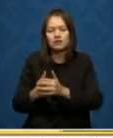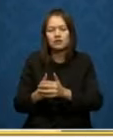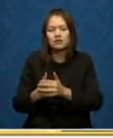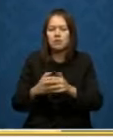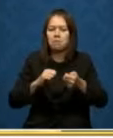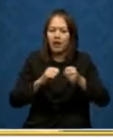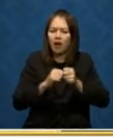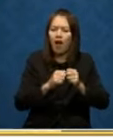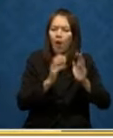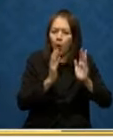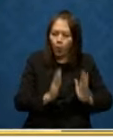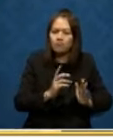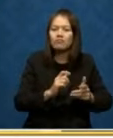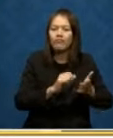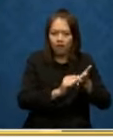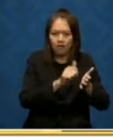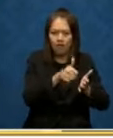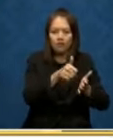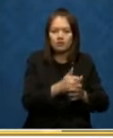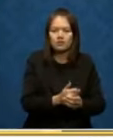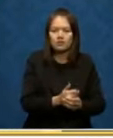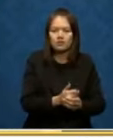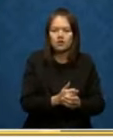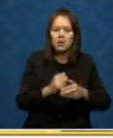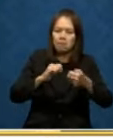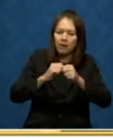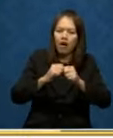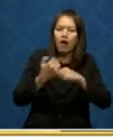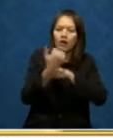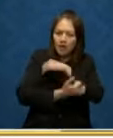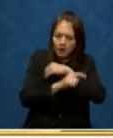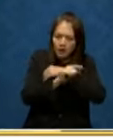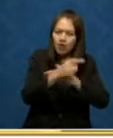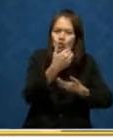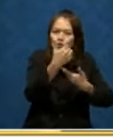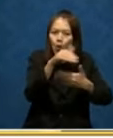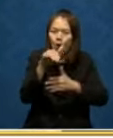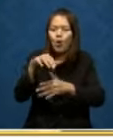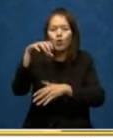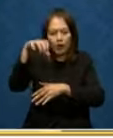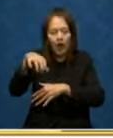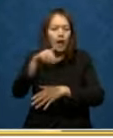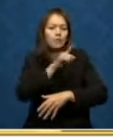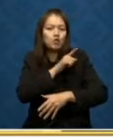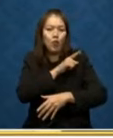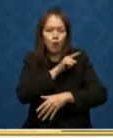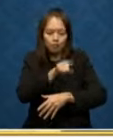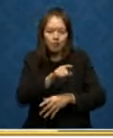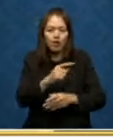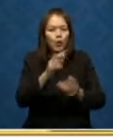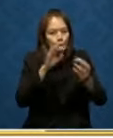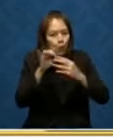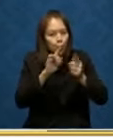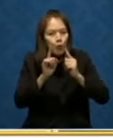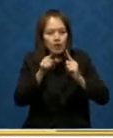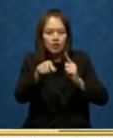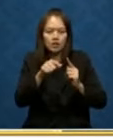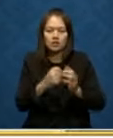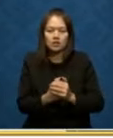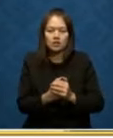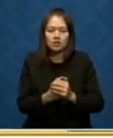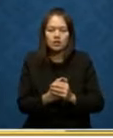ในเรื่องของคนแก้เรื่องคนติดในเรื่องของต่างประเทศก็จะต้องให้หน่วยงานที่เกี่ยวข้องในเรื่องของการเจรจานะครับ